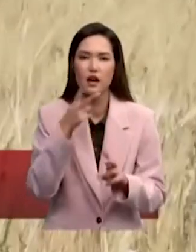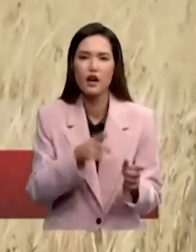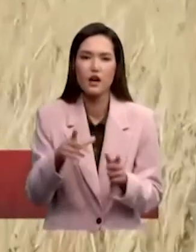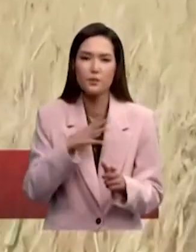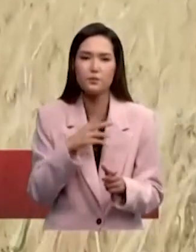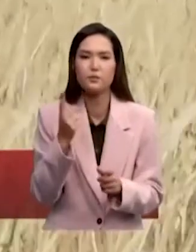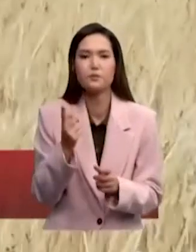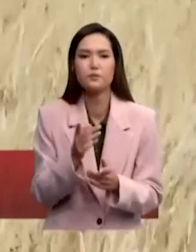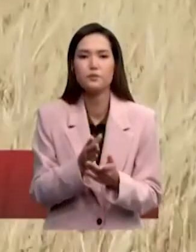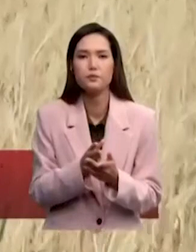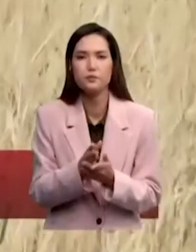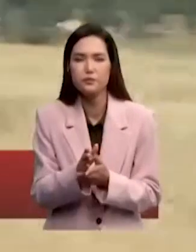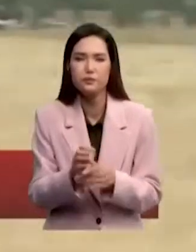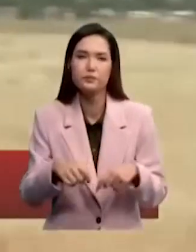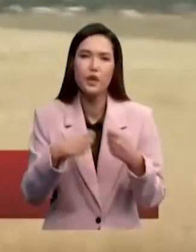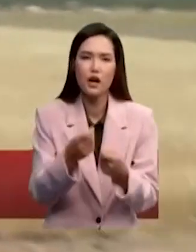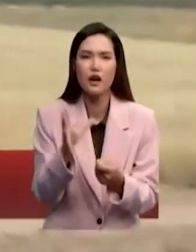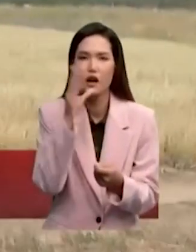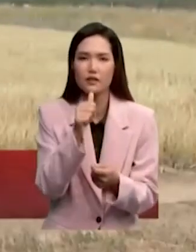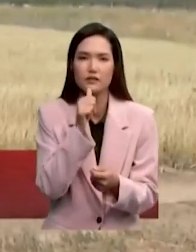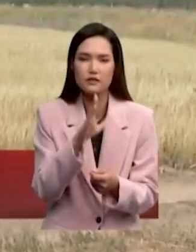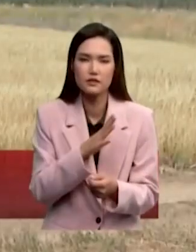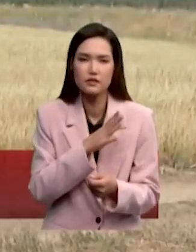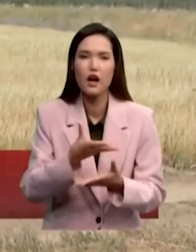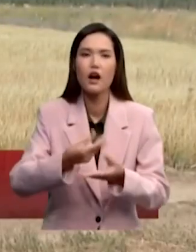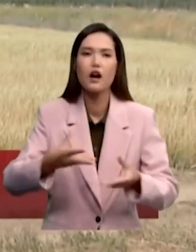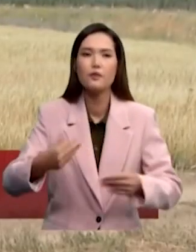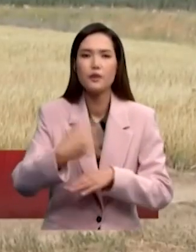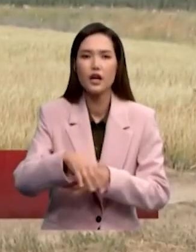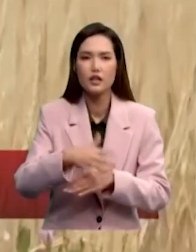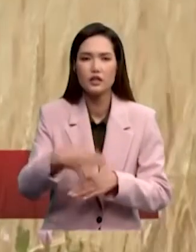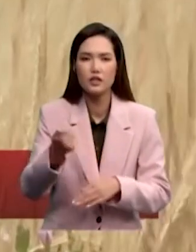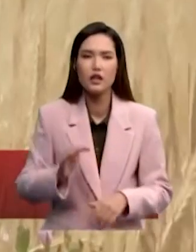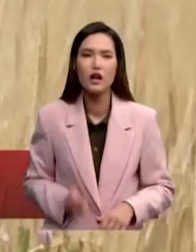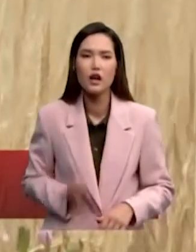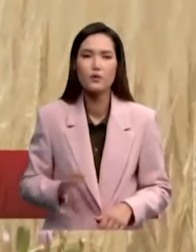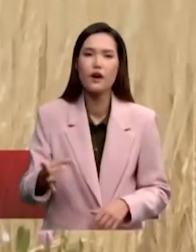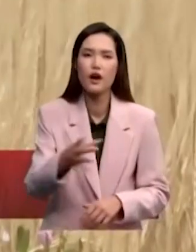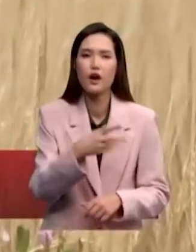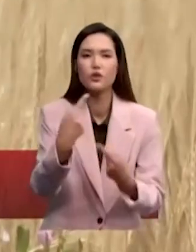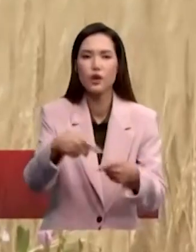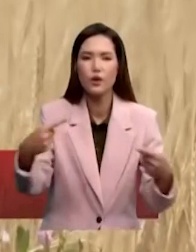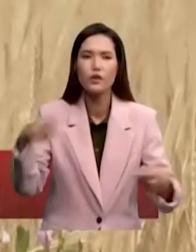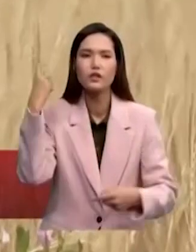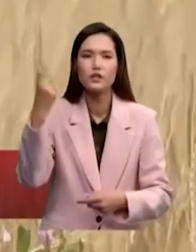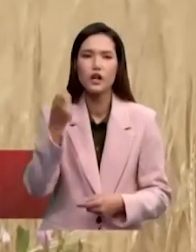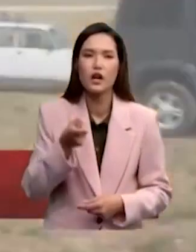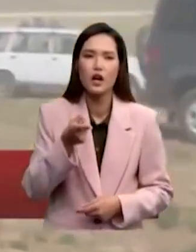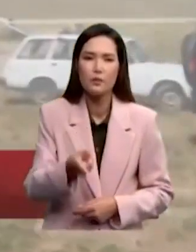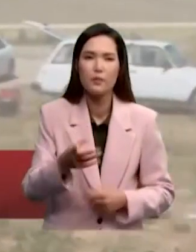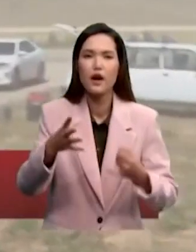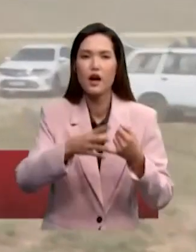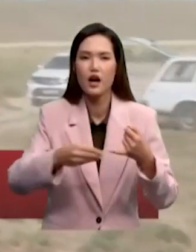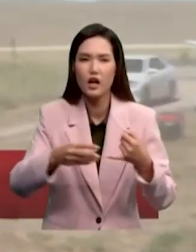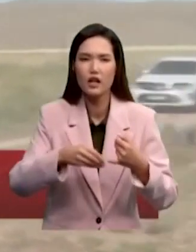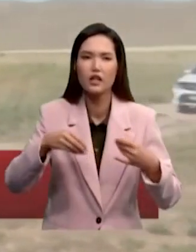өз арқылы өз жұмысын істей береді. Көктемгі дала науқанында фермер аудандағы өзге шаруалардың 1000 гектар